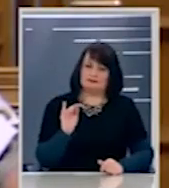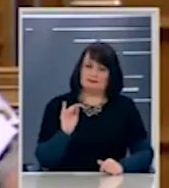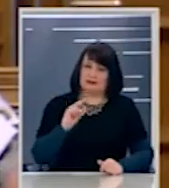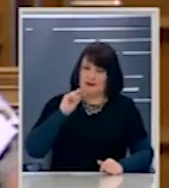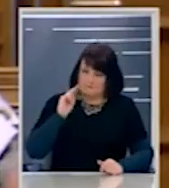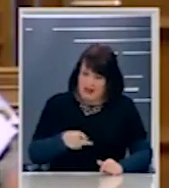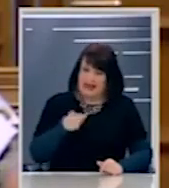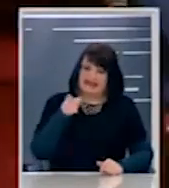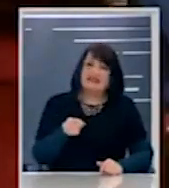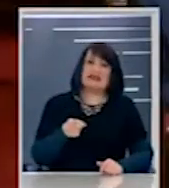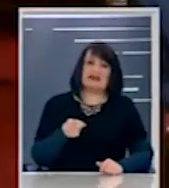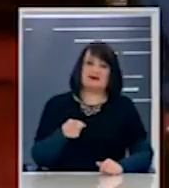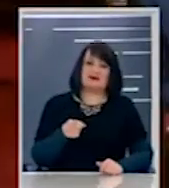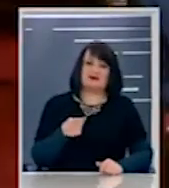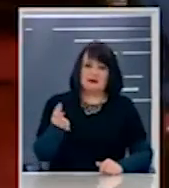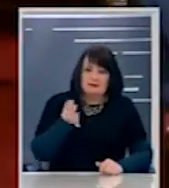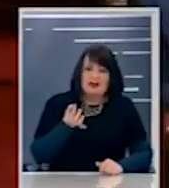Απαντώντας εσάς,